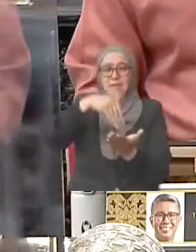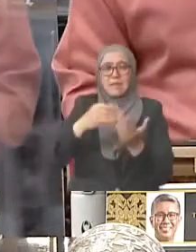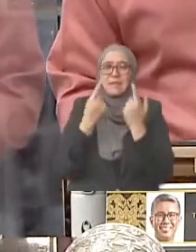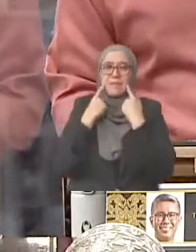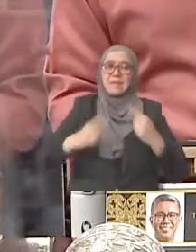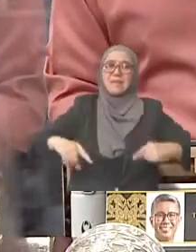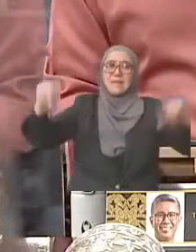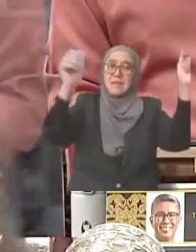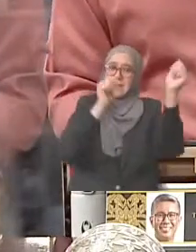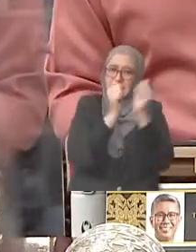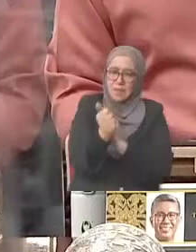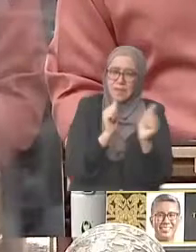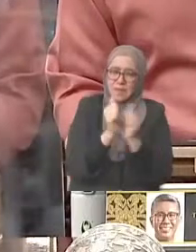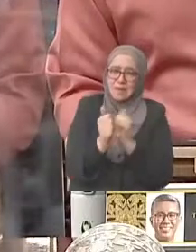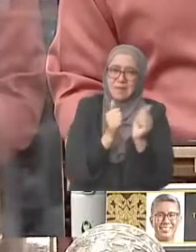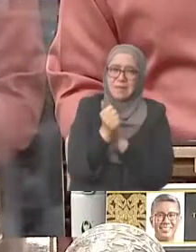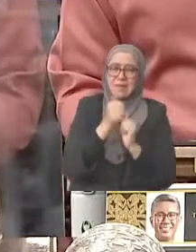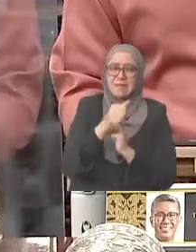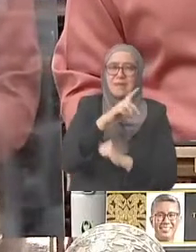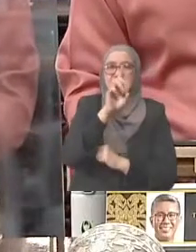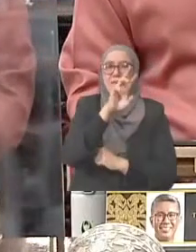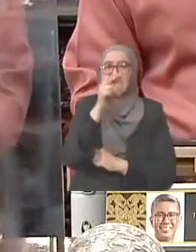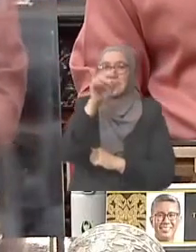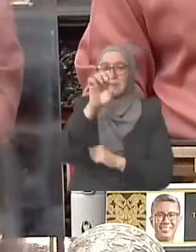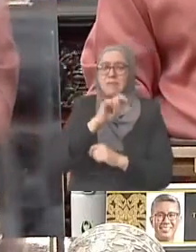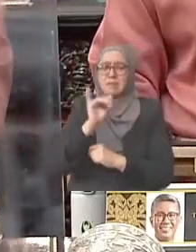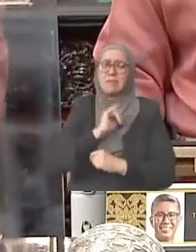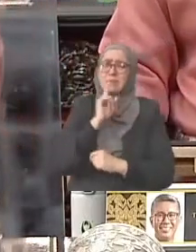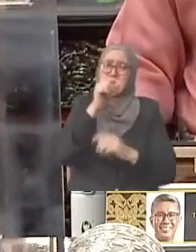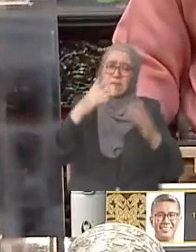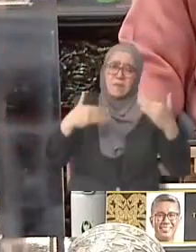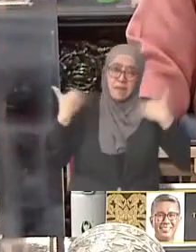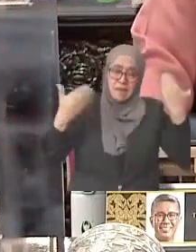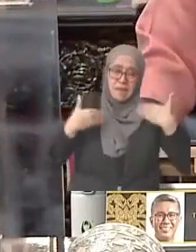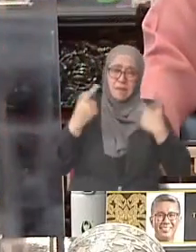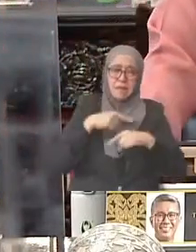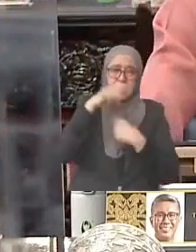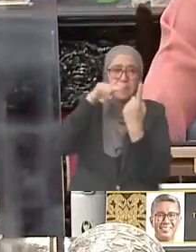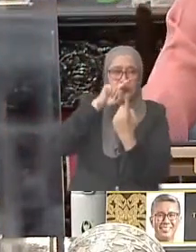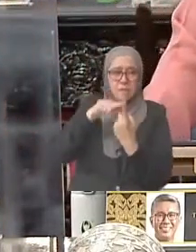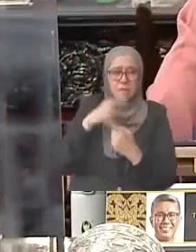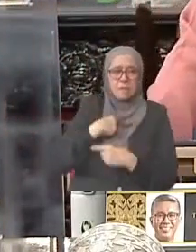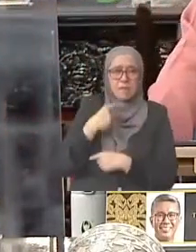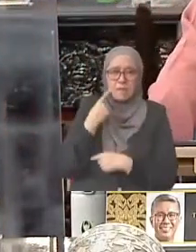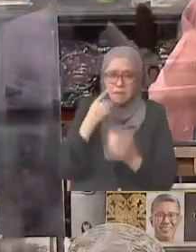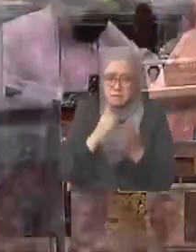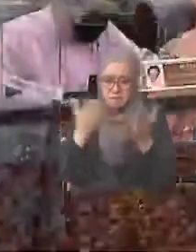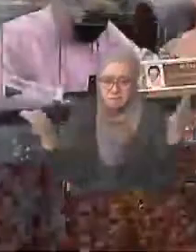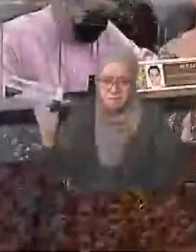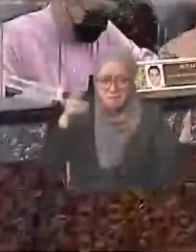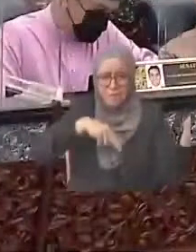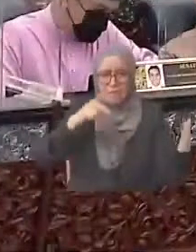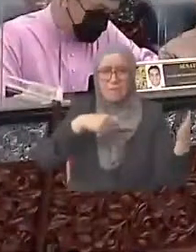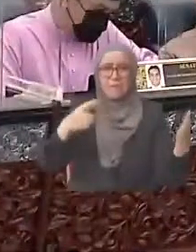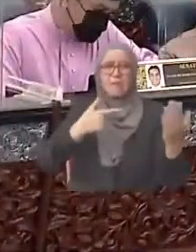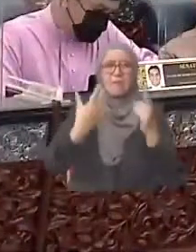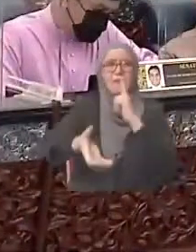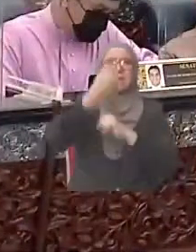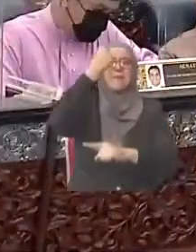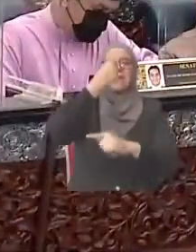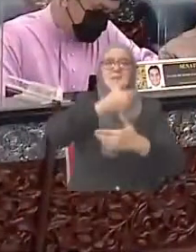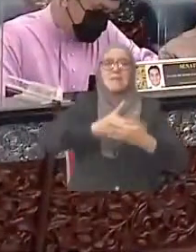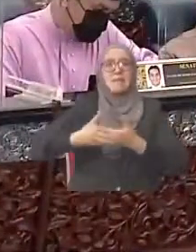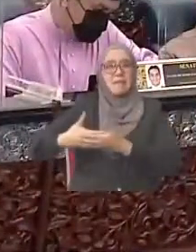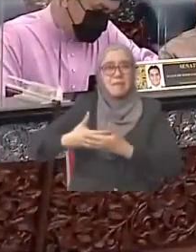saya amat gembira tapi belum membaca berita bahwa terdapat at isukan anak tempatan yang berjaya meraih pencapaian